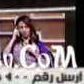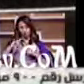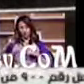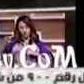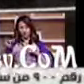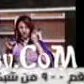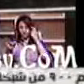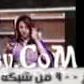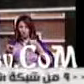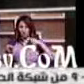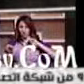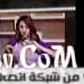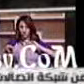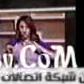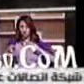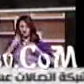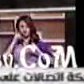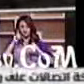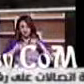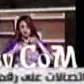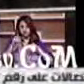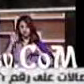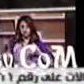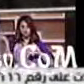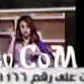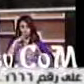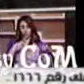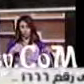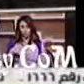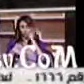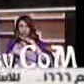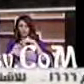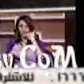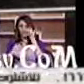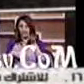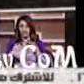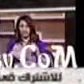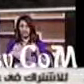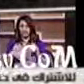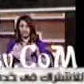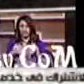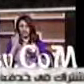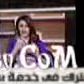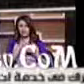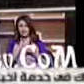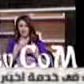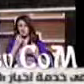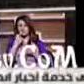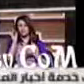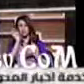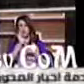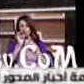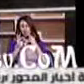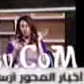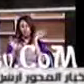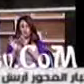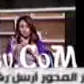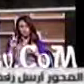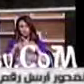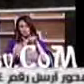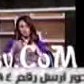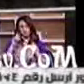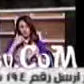التعبير عن الراي ان هي توصل لحد التشابك الكلام ده كله مبدا مرفوض تماما طبعا ولكن زي ما ققول لحضرتك هي كانت